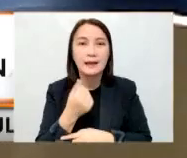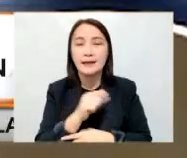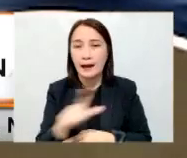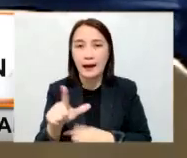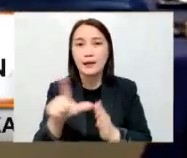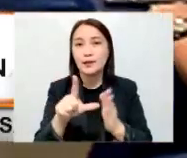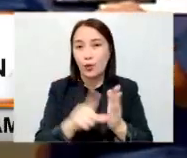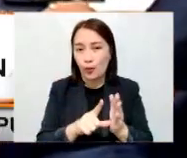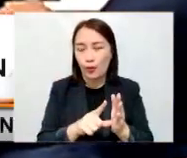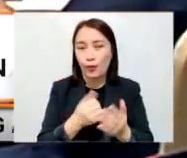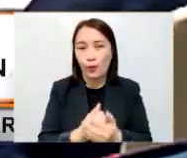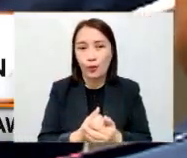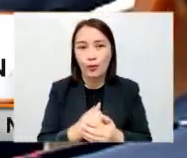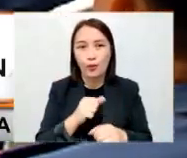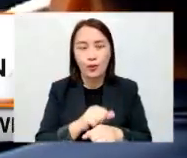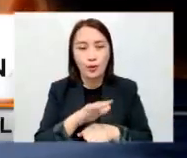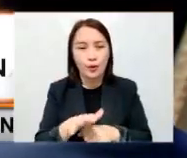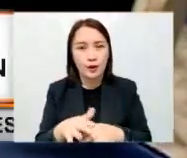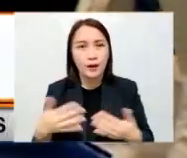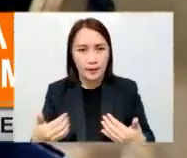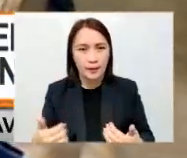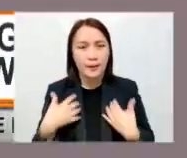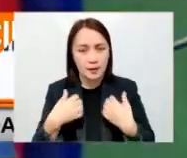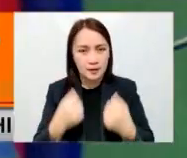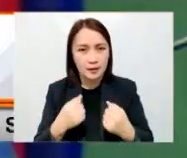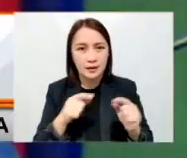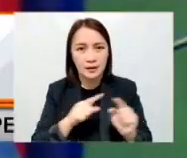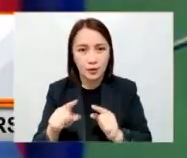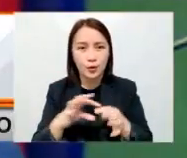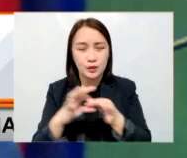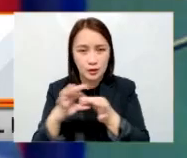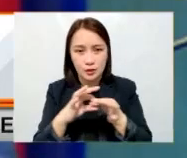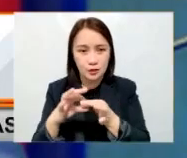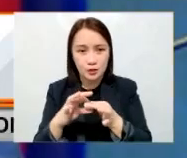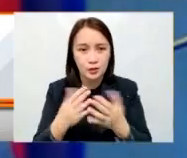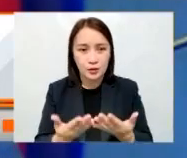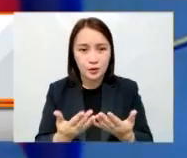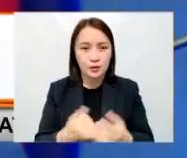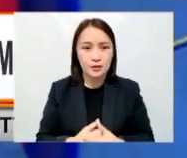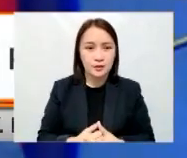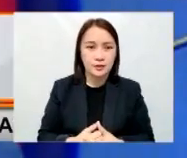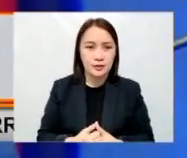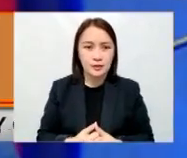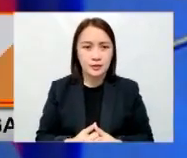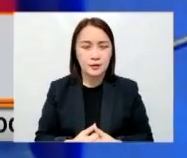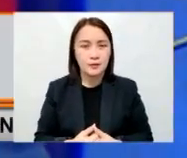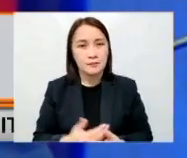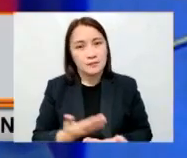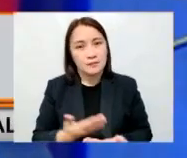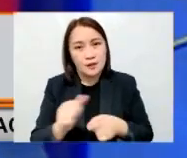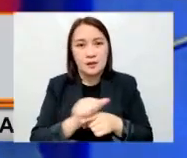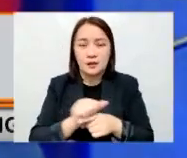para sa mas pinalakas na koordinasyon sa prosekusyon. Hopefully, after this training and all the